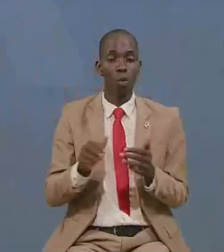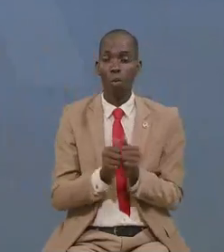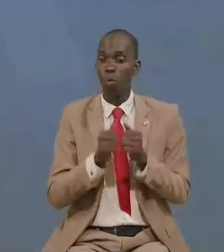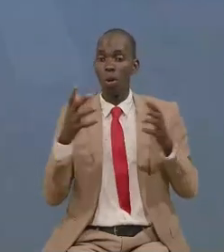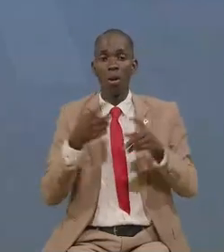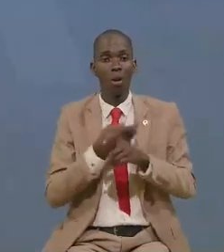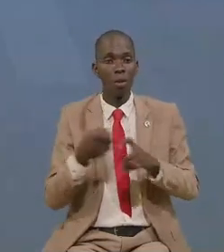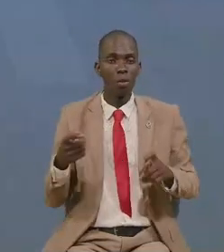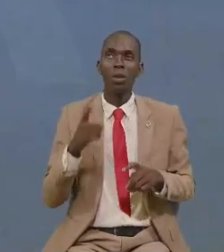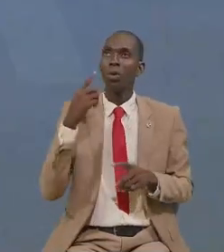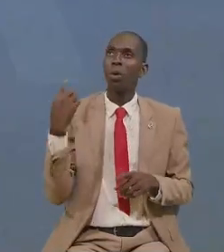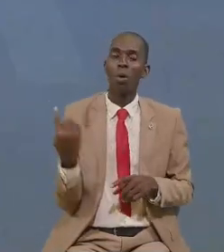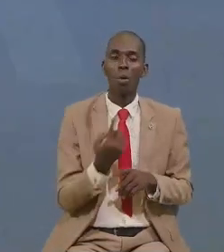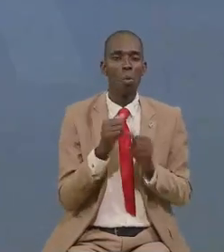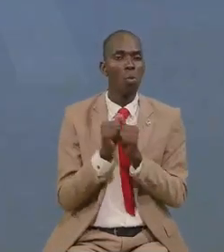innocent,